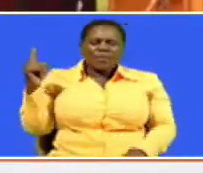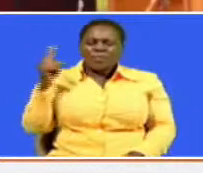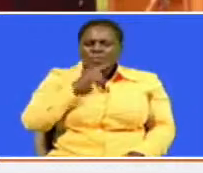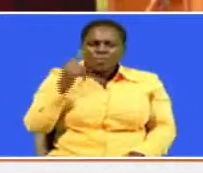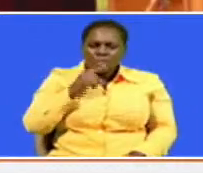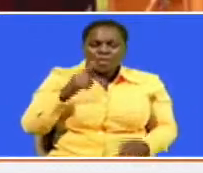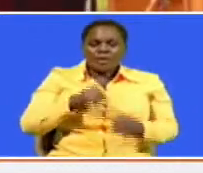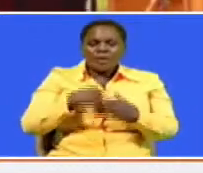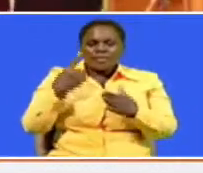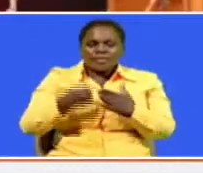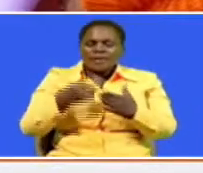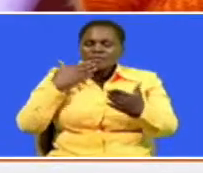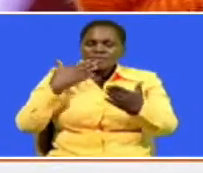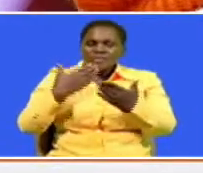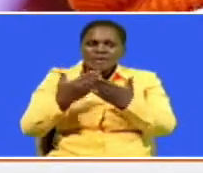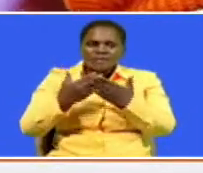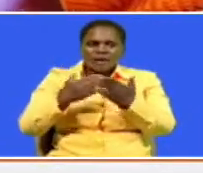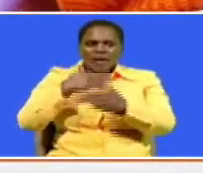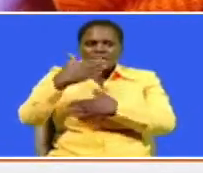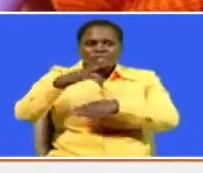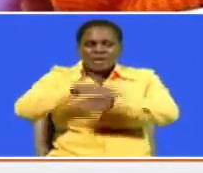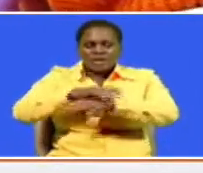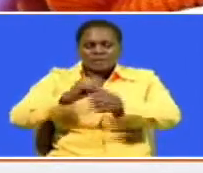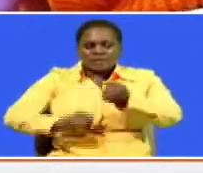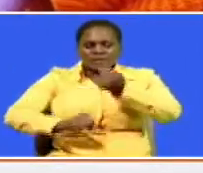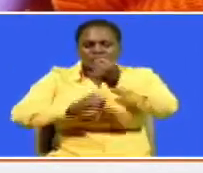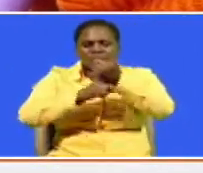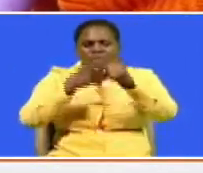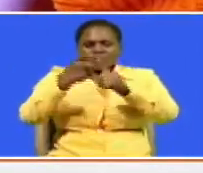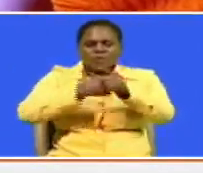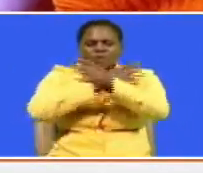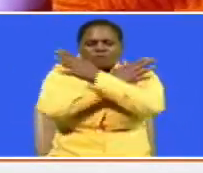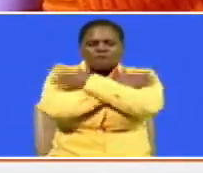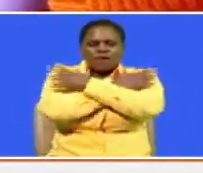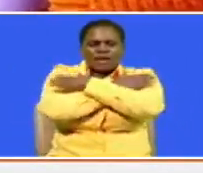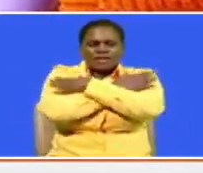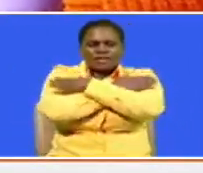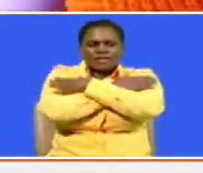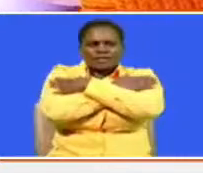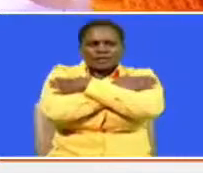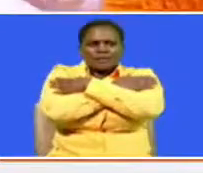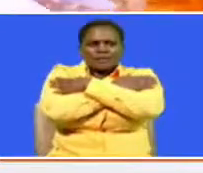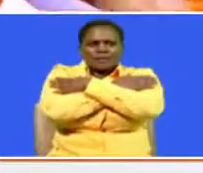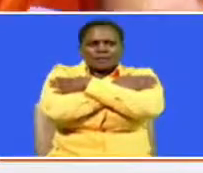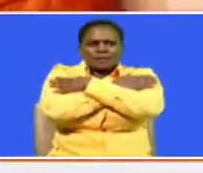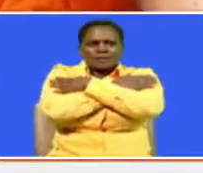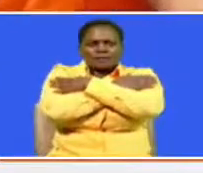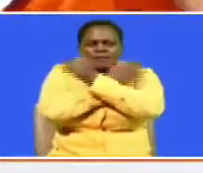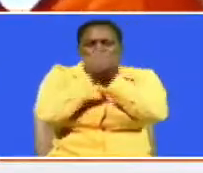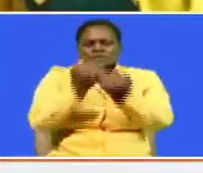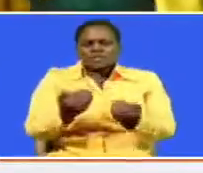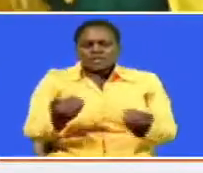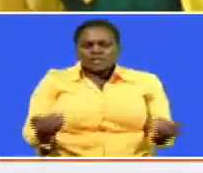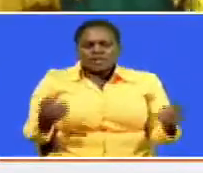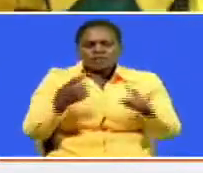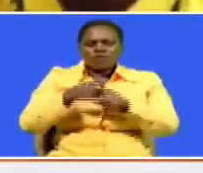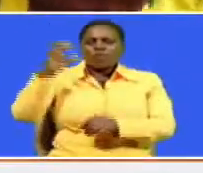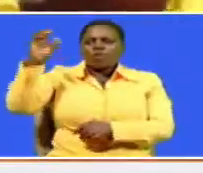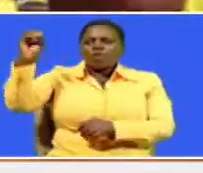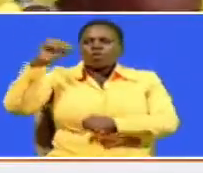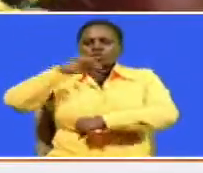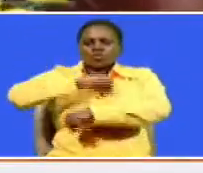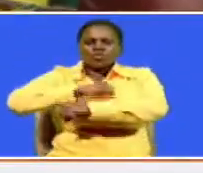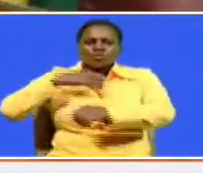Kwa hivyo tunashukuru baada ya kupata usaidizi from our friends. Population ya shule yetu kuanzia chekechea